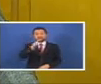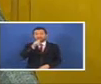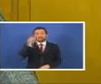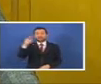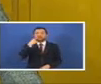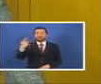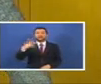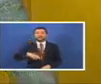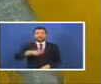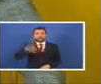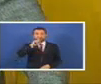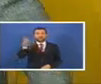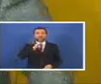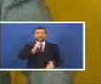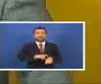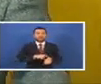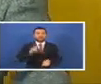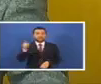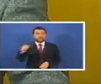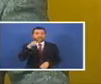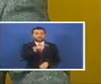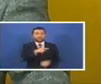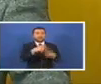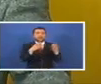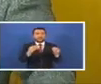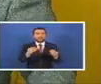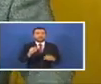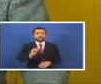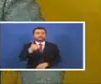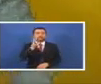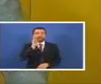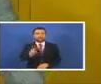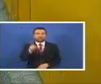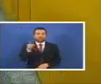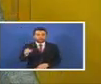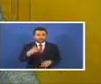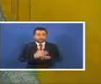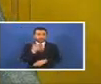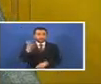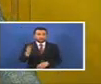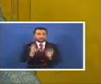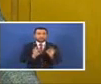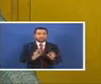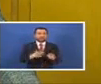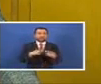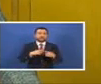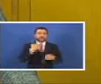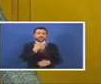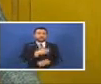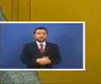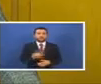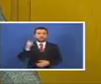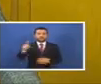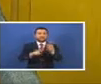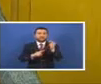seslenmek istiyorum. Çünkü son zamanlarda bunun en kristalize olmuş hali bu rektör.